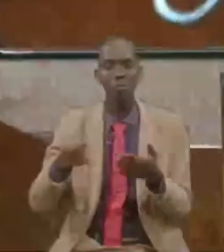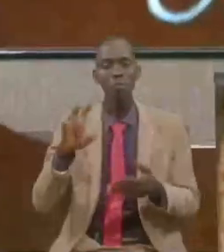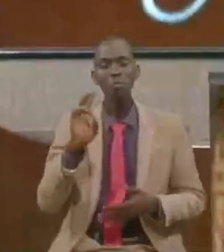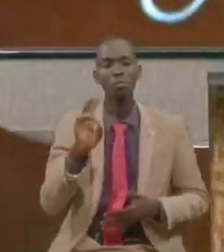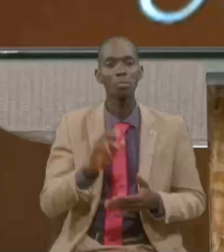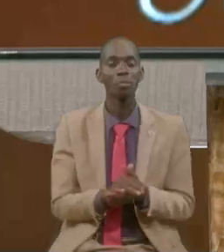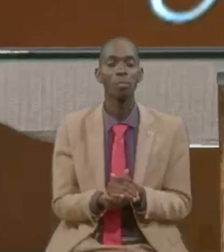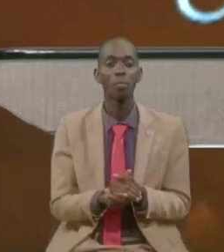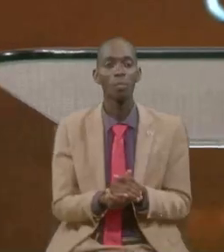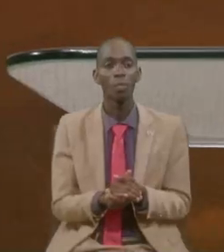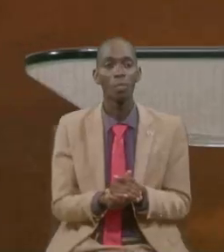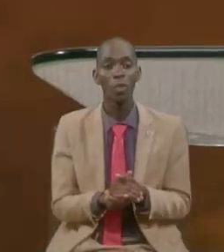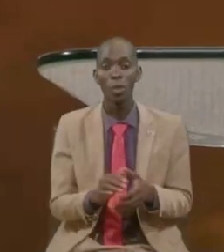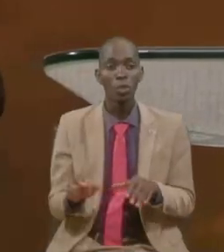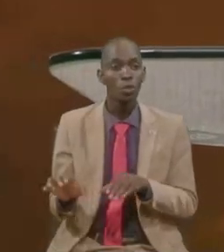Verset 7.